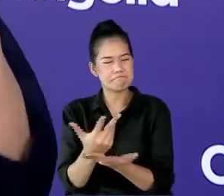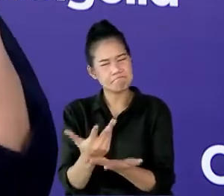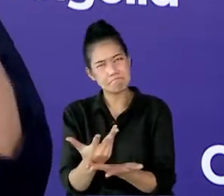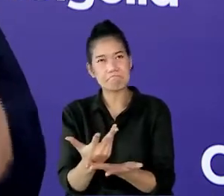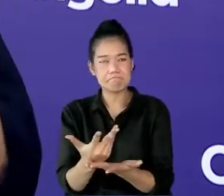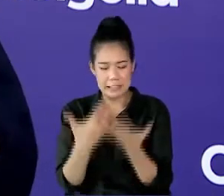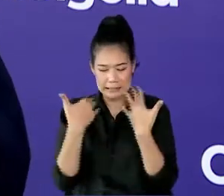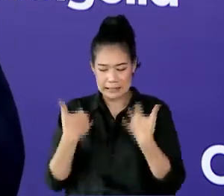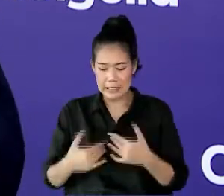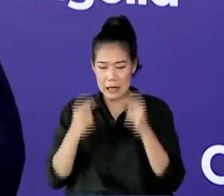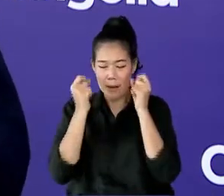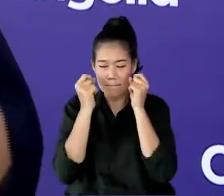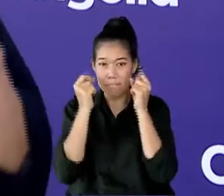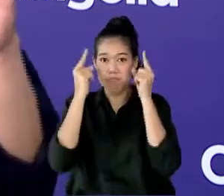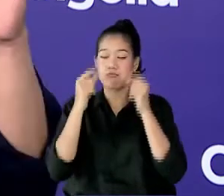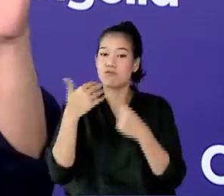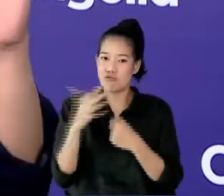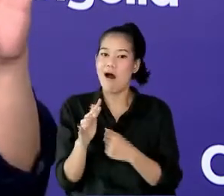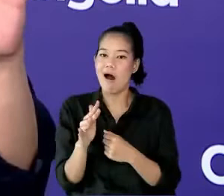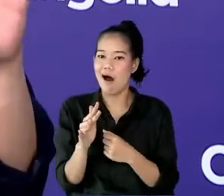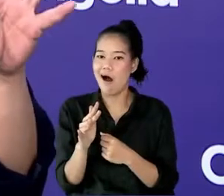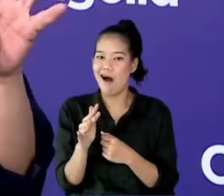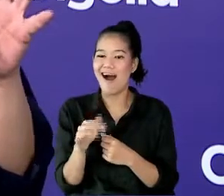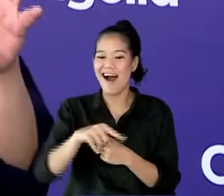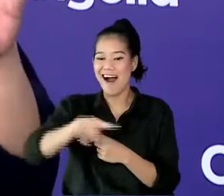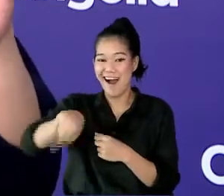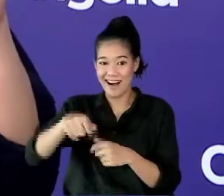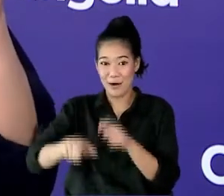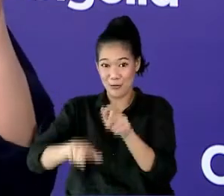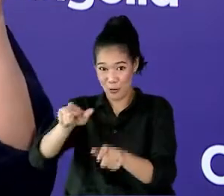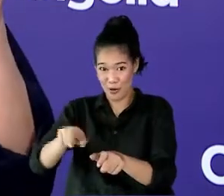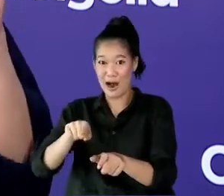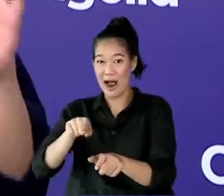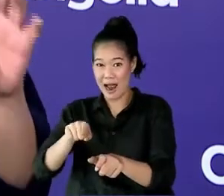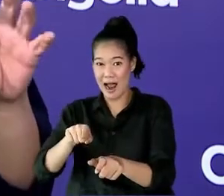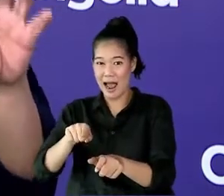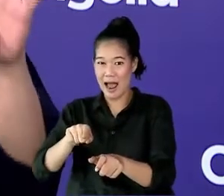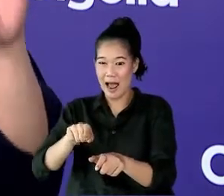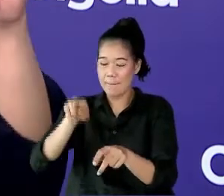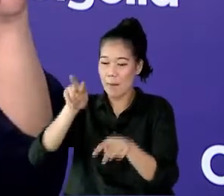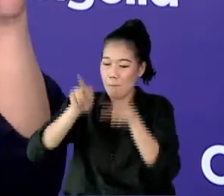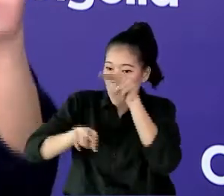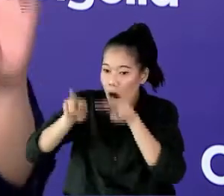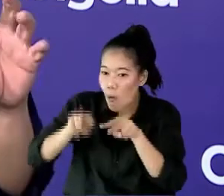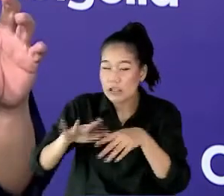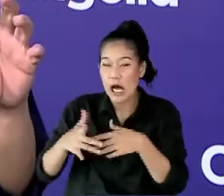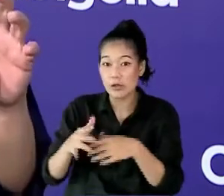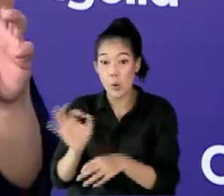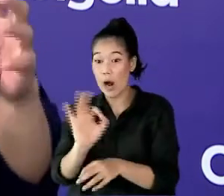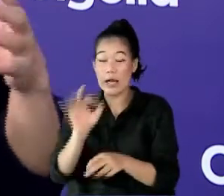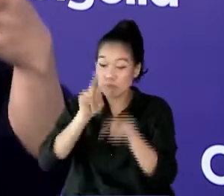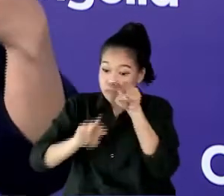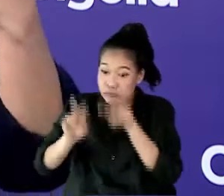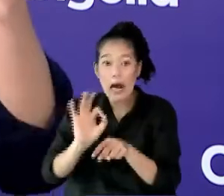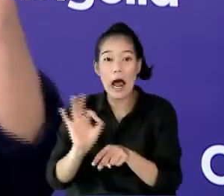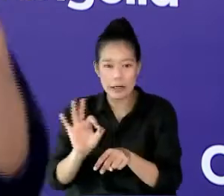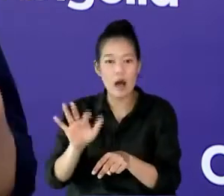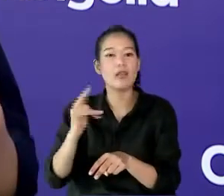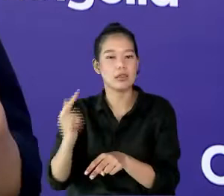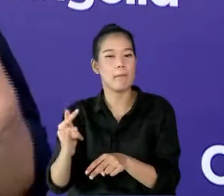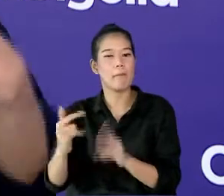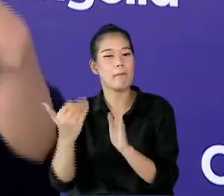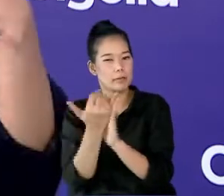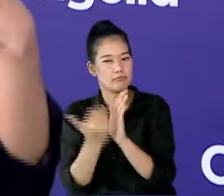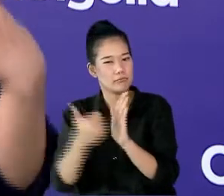konteks tingkat kesadaran yang tinggi. Jadi mereka ada pengawasan atau tidak ada pengawasan, mereka akan patuh